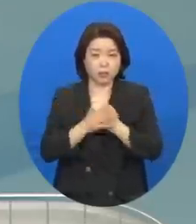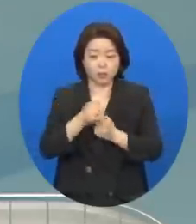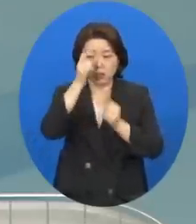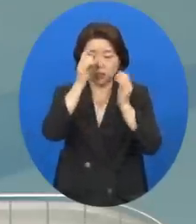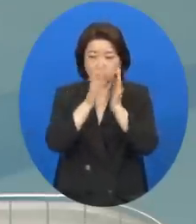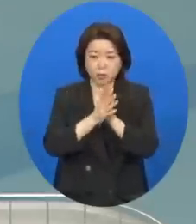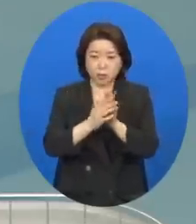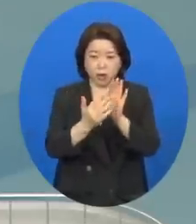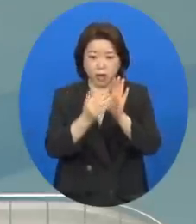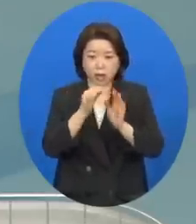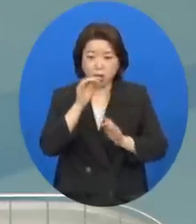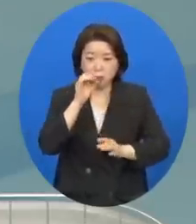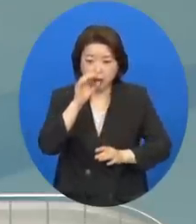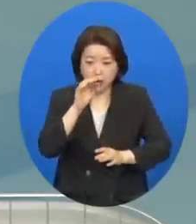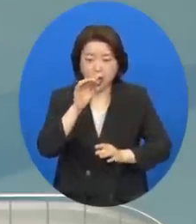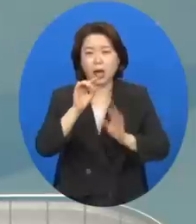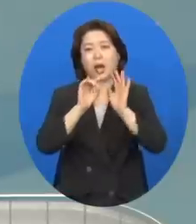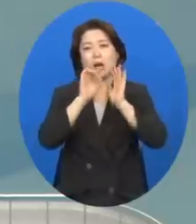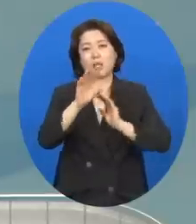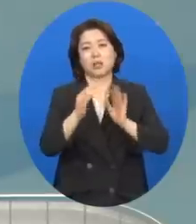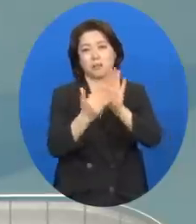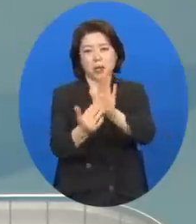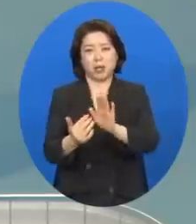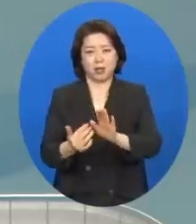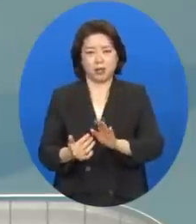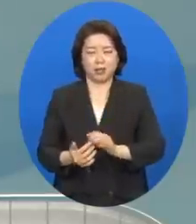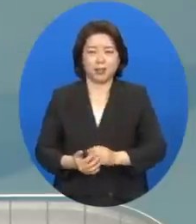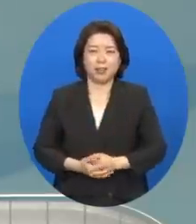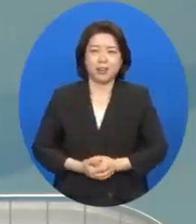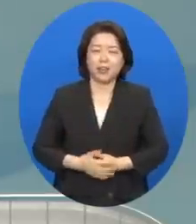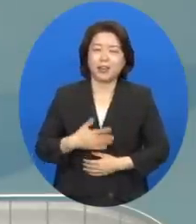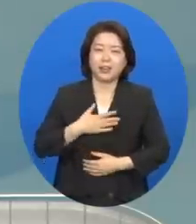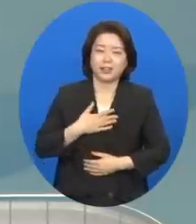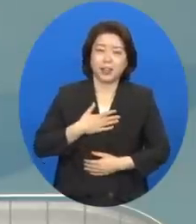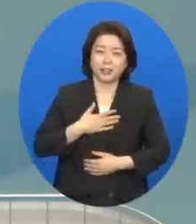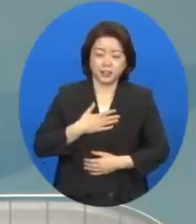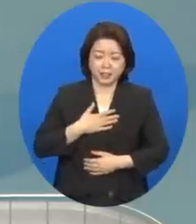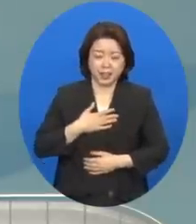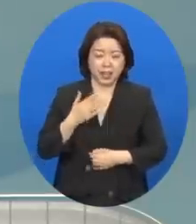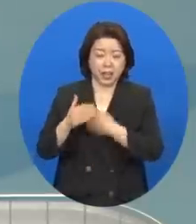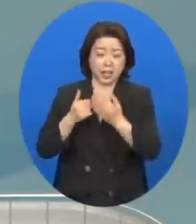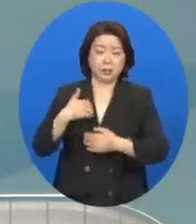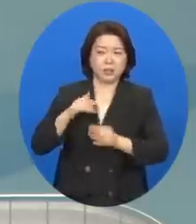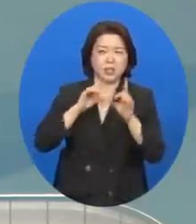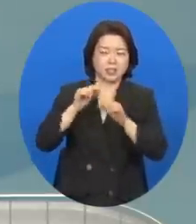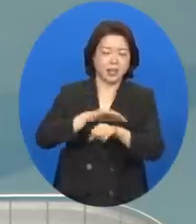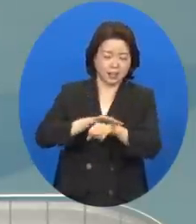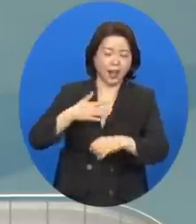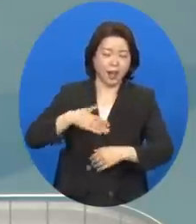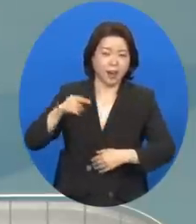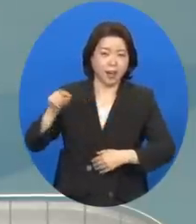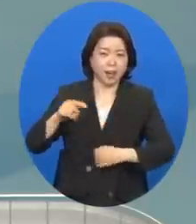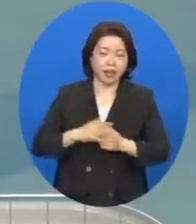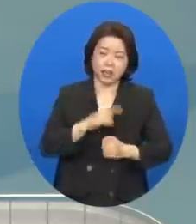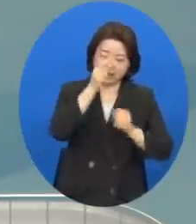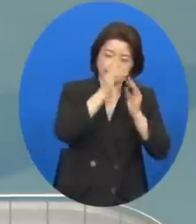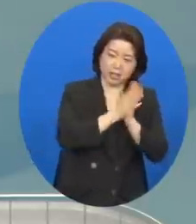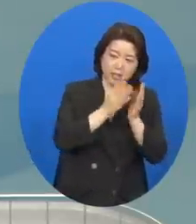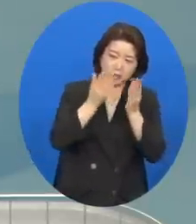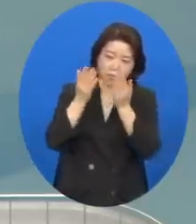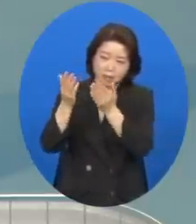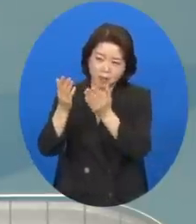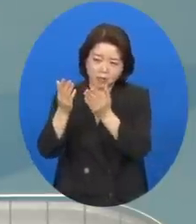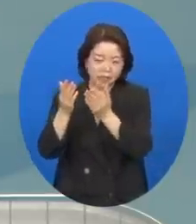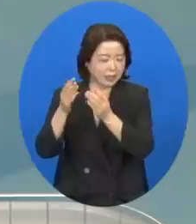기도가 안 되는 거예요. 아유, 나는 하나님이 내 생활을 다 아시는데 내 기도는 안 들으실